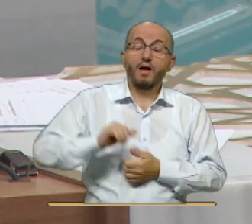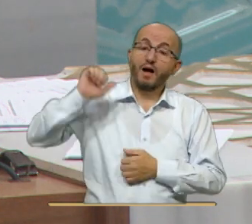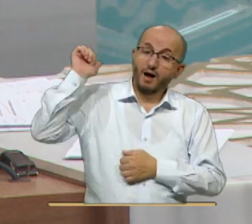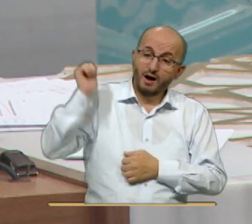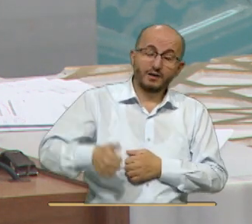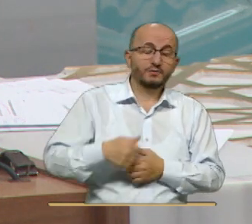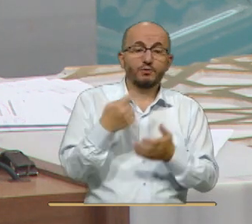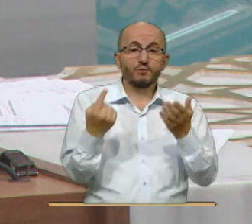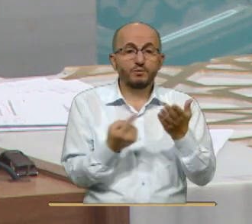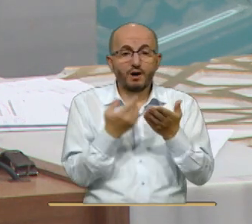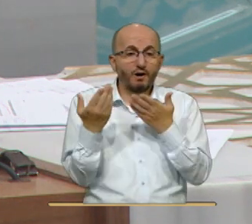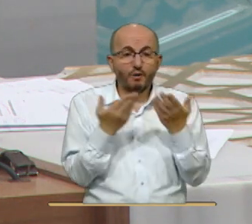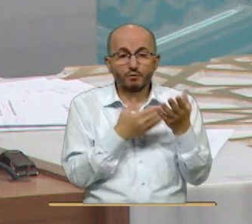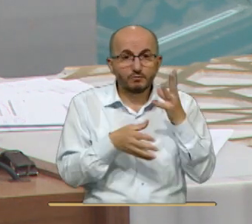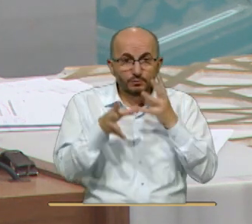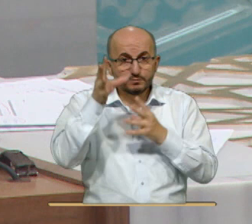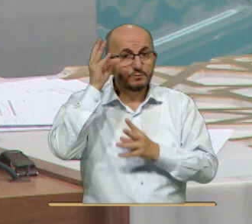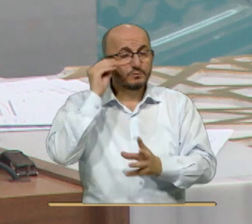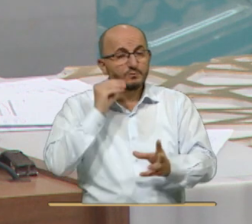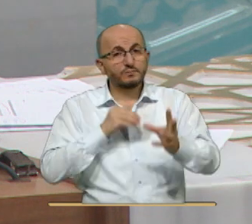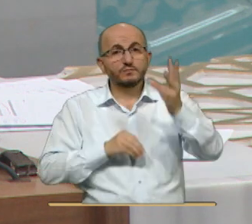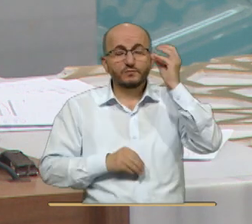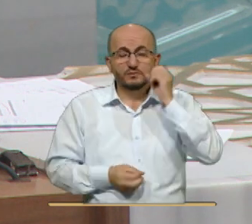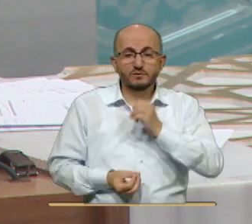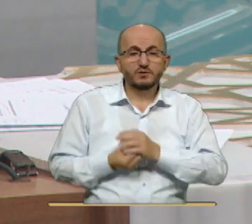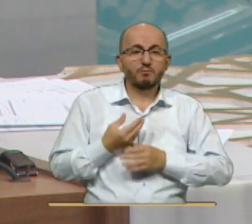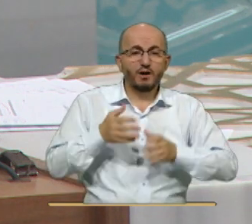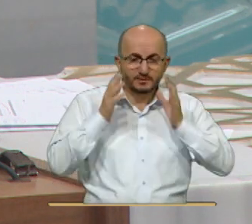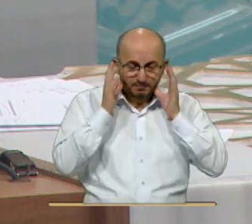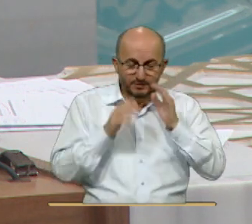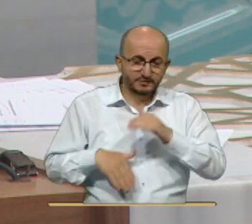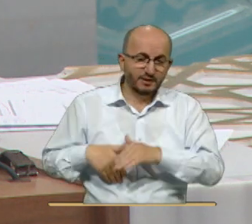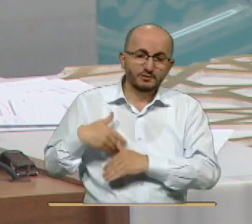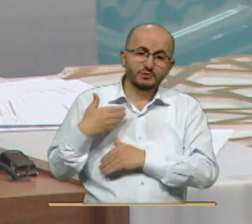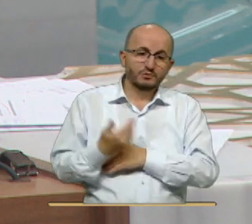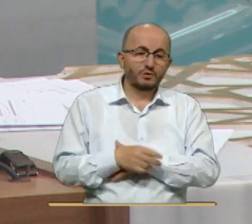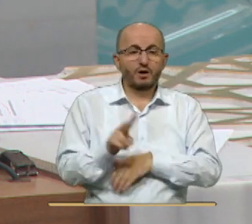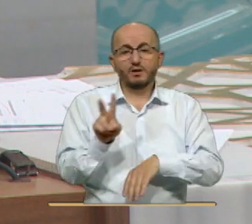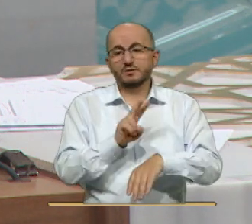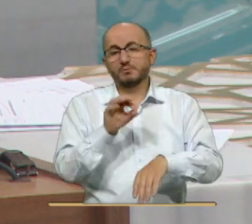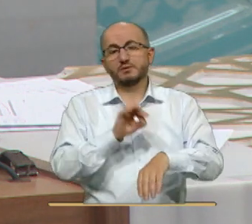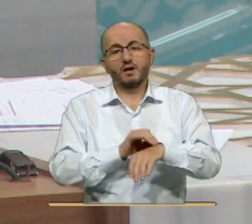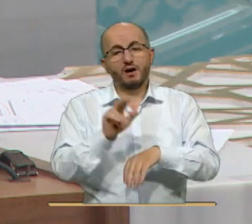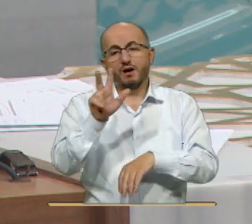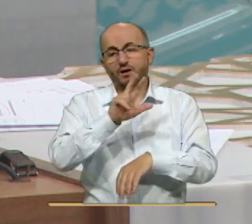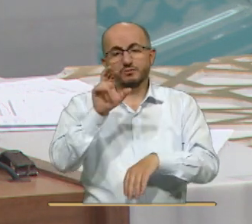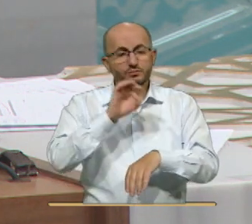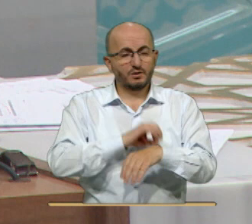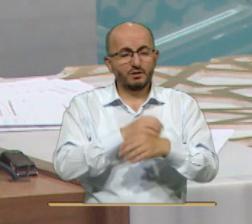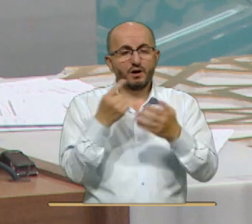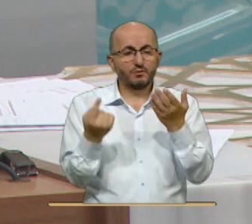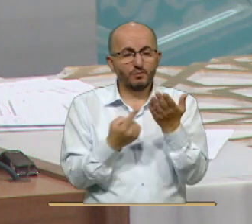Kur'an'la beslenirseniz, her gün şöyle sabah namazından sonra 20 dakika, yarım saat